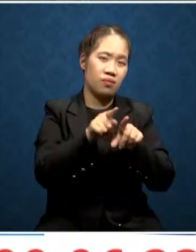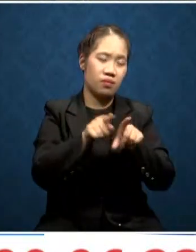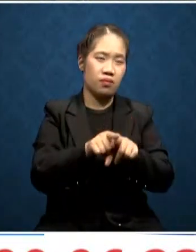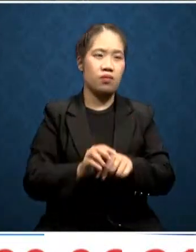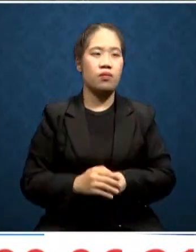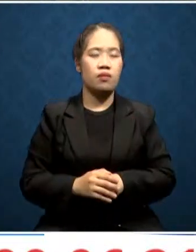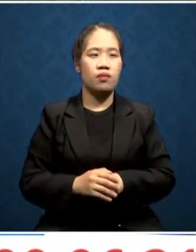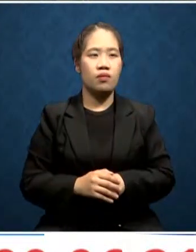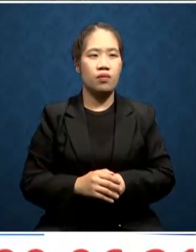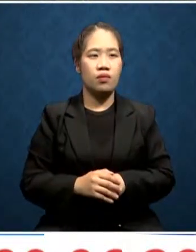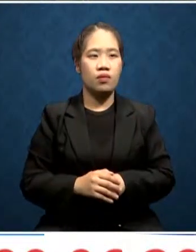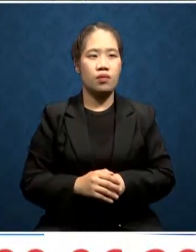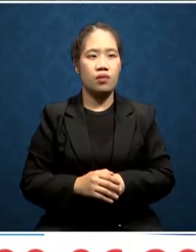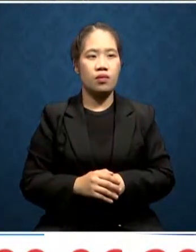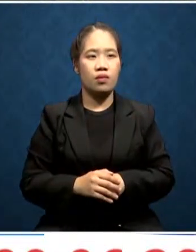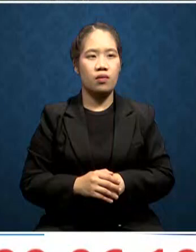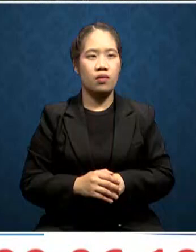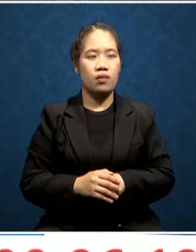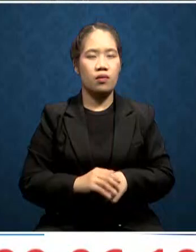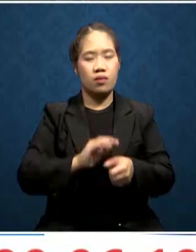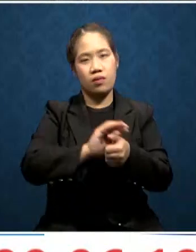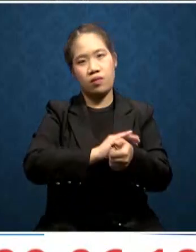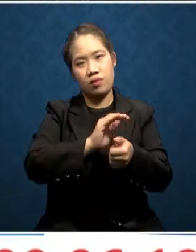แล้วก็เห็นใจ